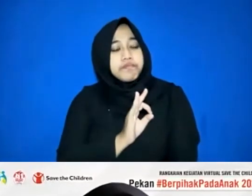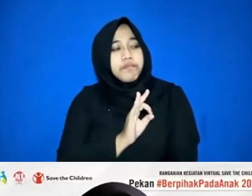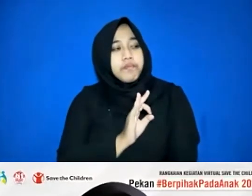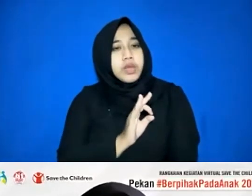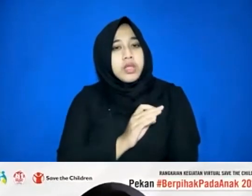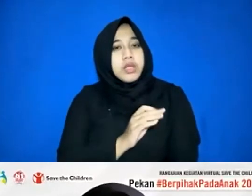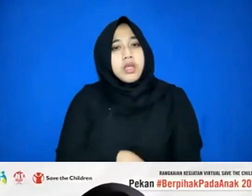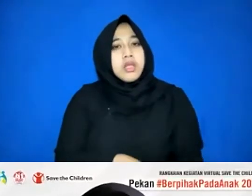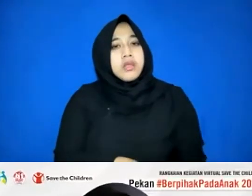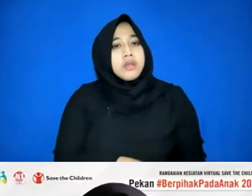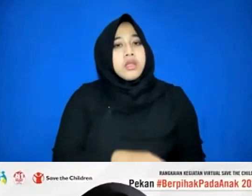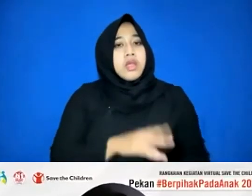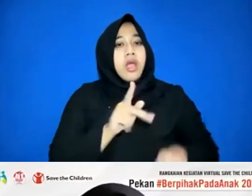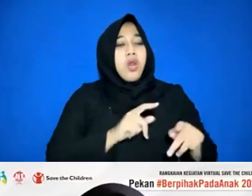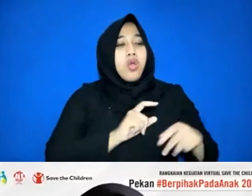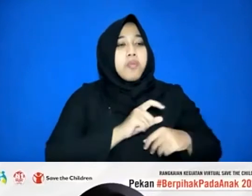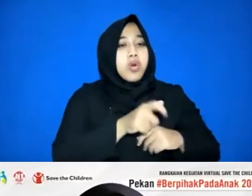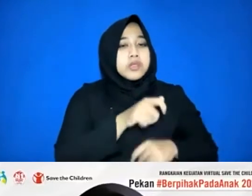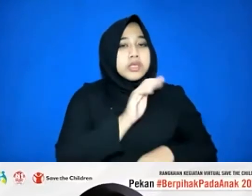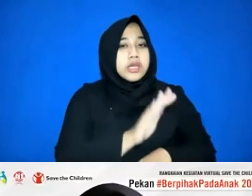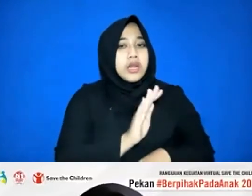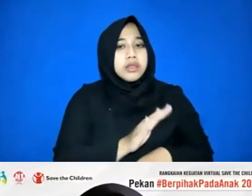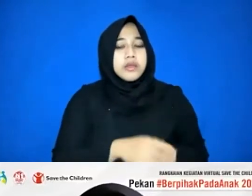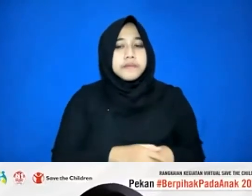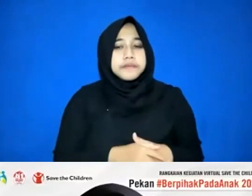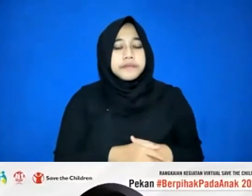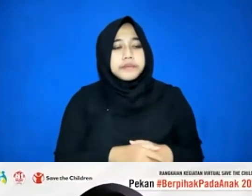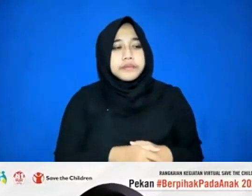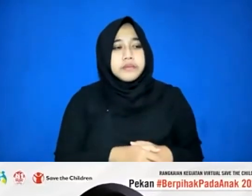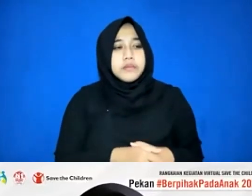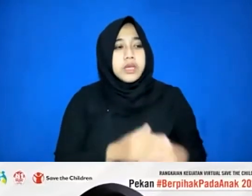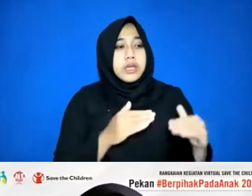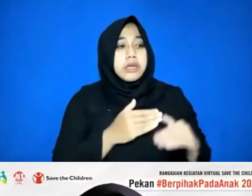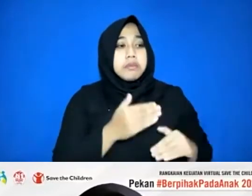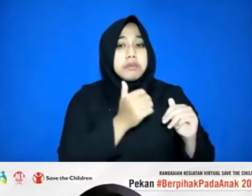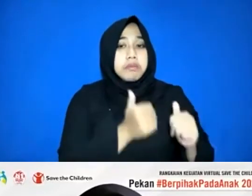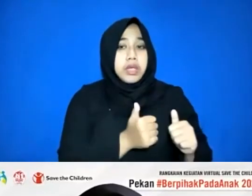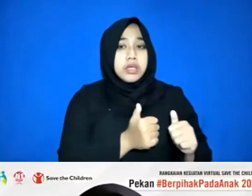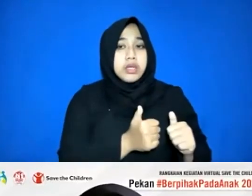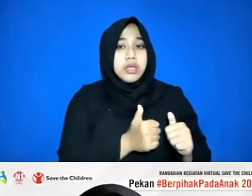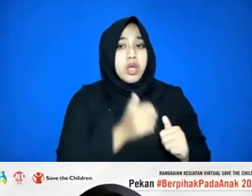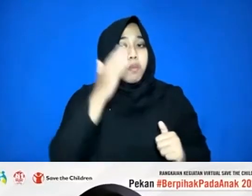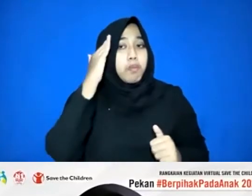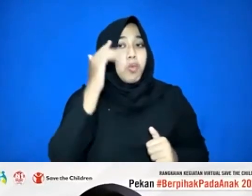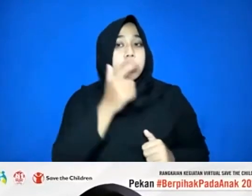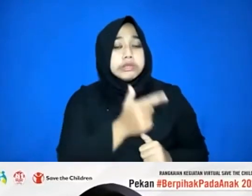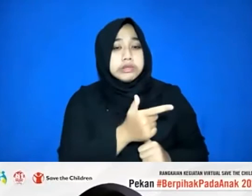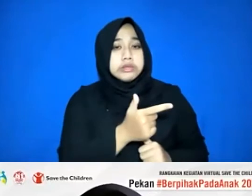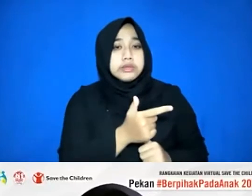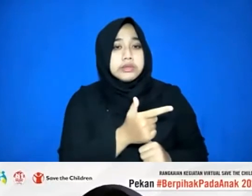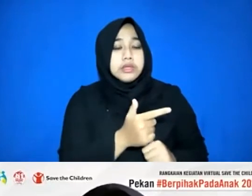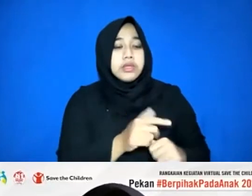Mbak, untuk prosesnya nanti lebih baik dari pihak kepolisian atau pihak